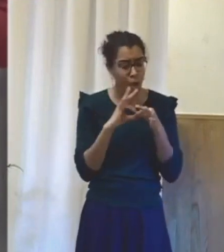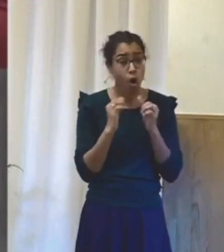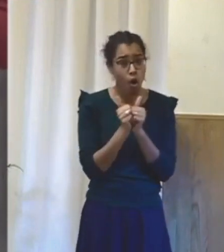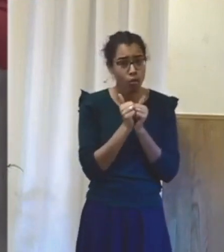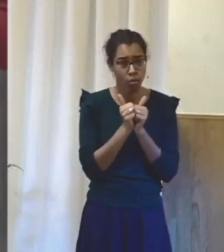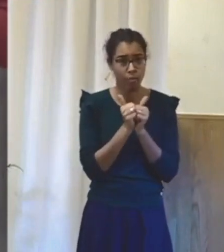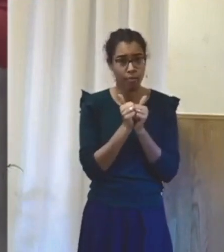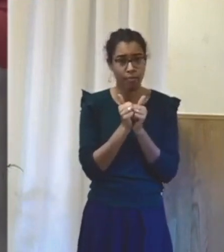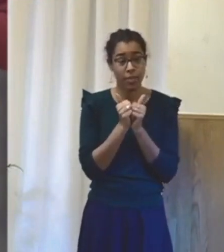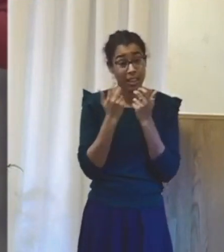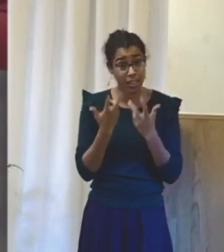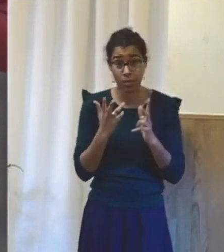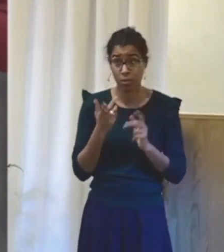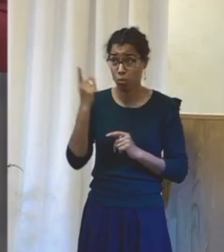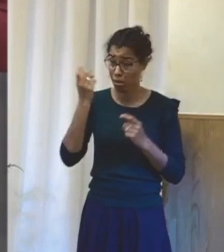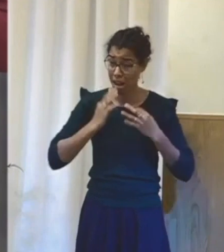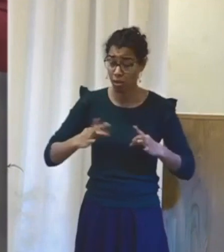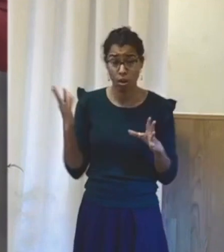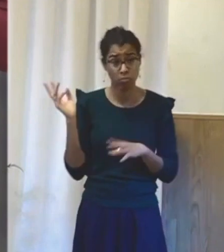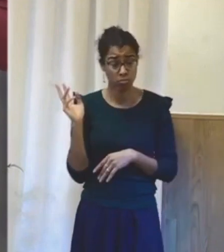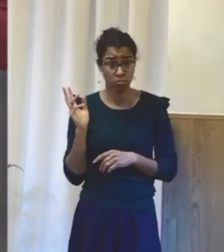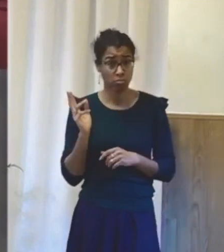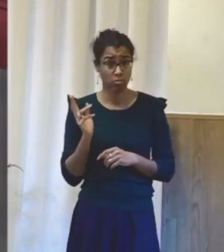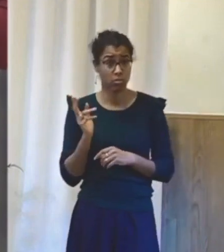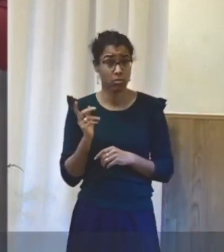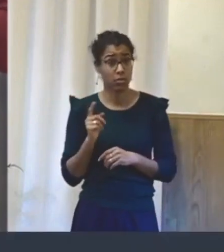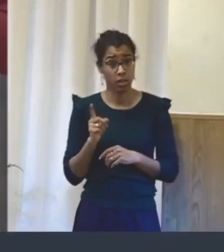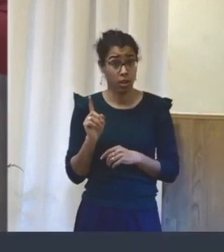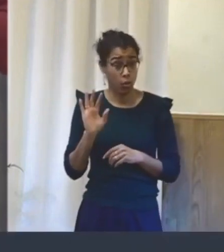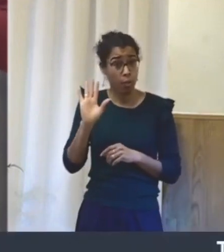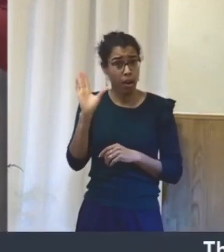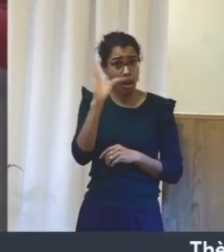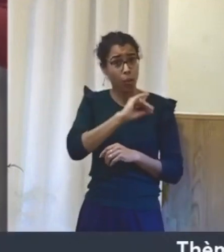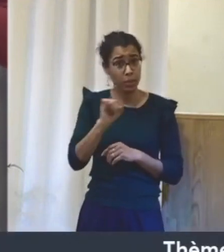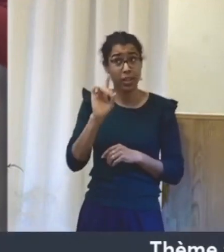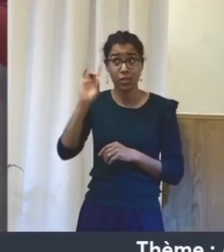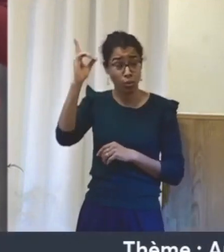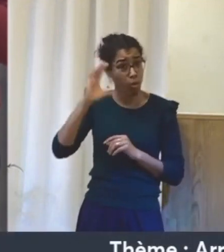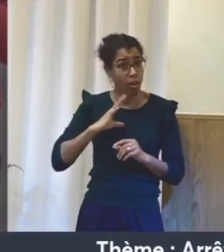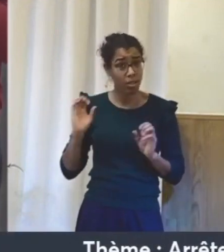nous. Il a le temps pour nous. Il ne faut pas négliger cela.